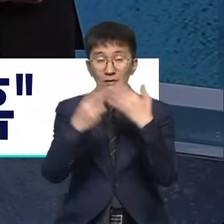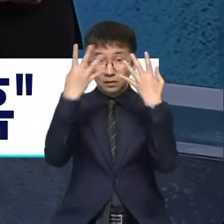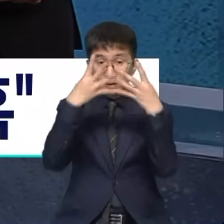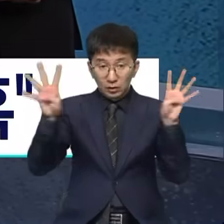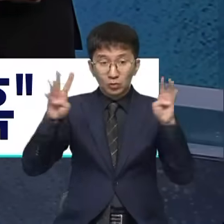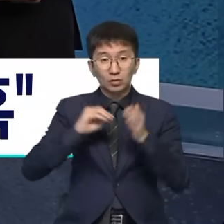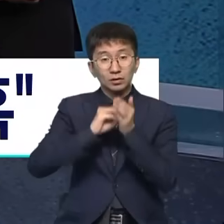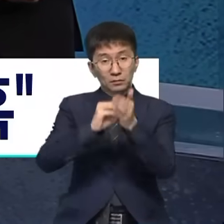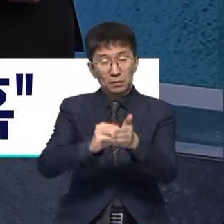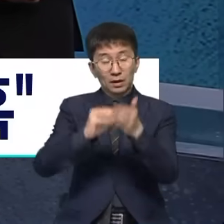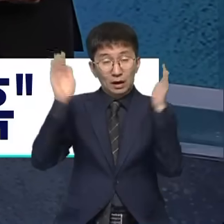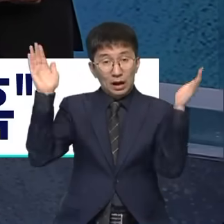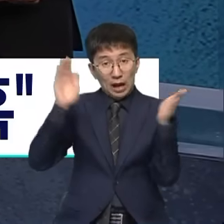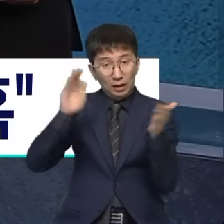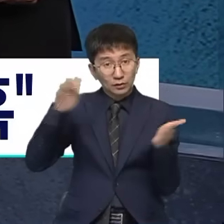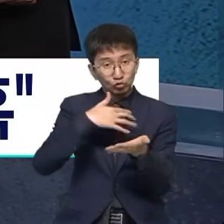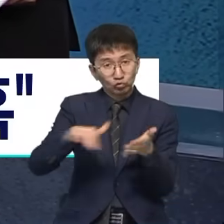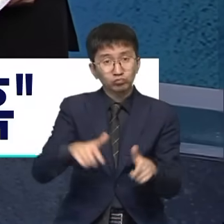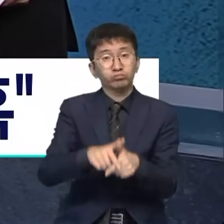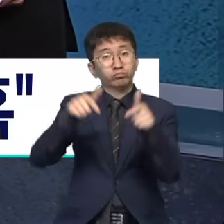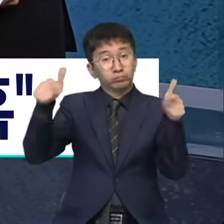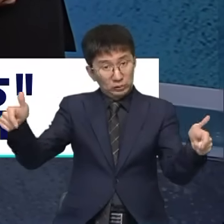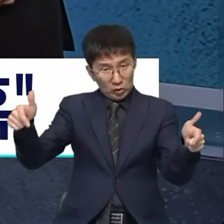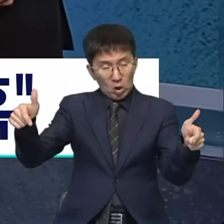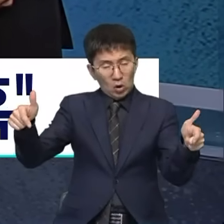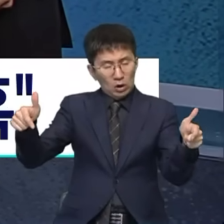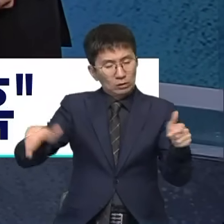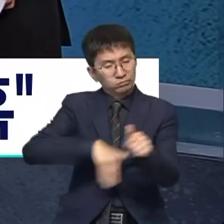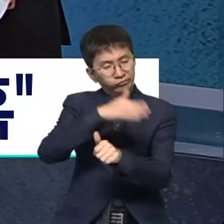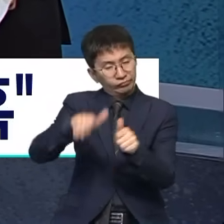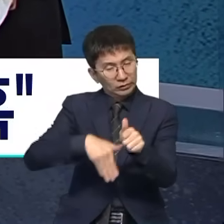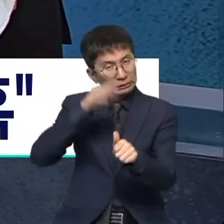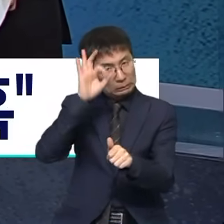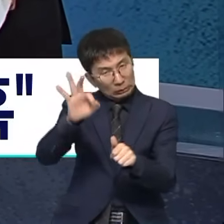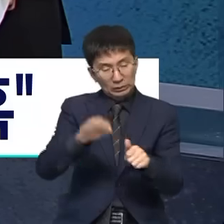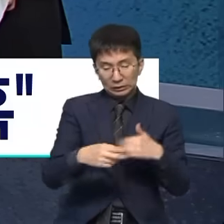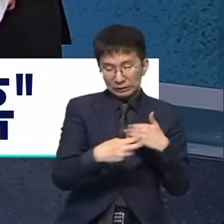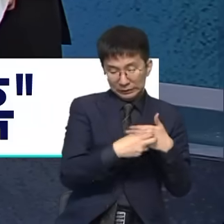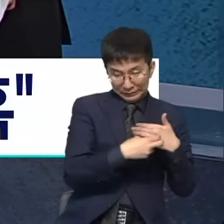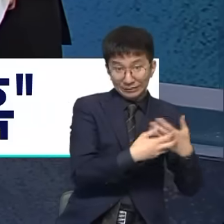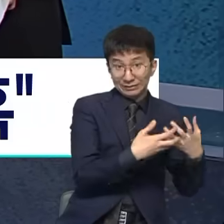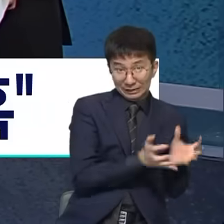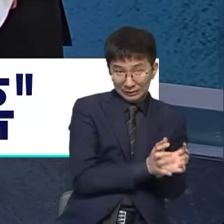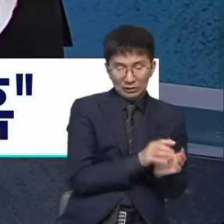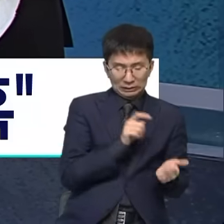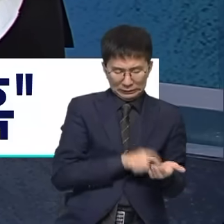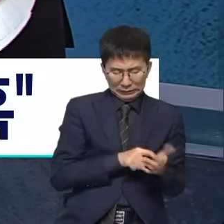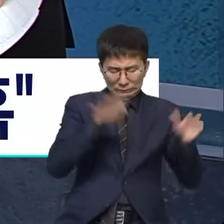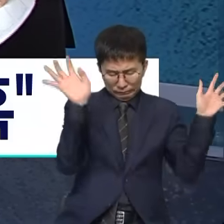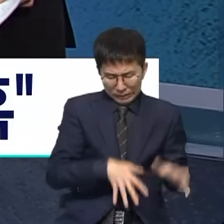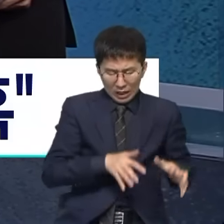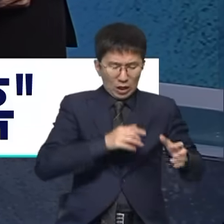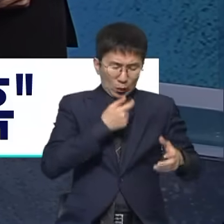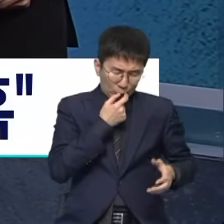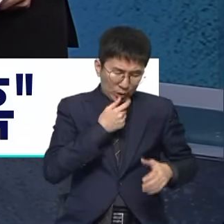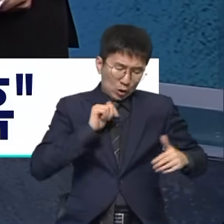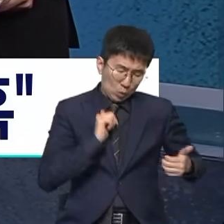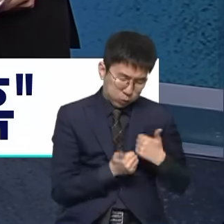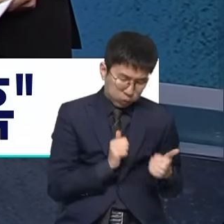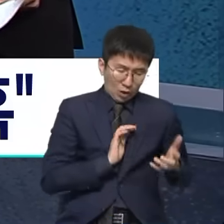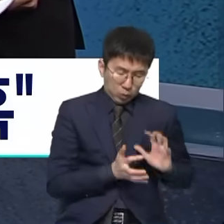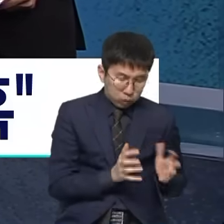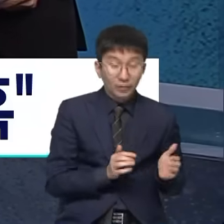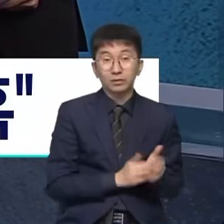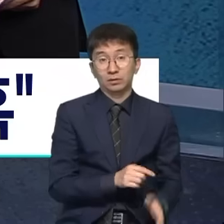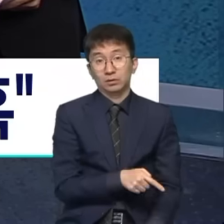자, 이렇게 의대 입학 정원을 늘리는 쪽으로 무게가 실리자 의사단체들이 오늘 긴급 회의를 열었습니다. 현재